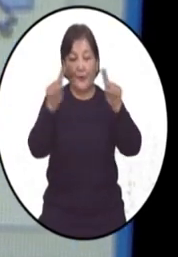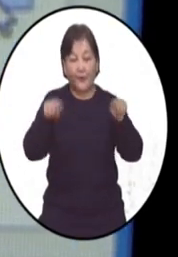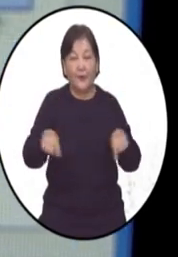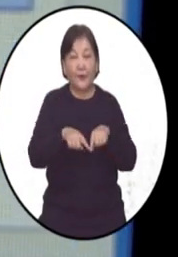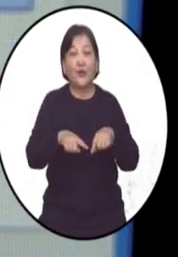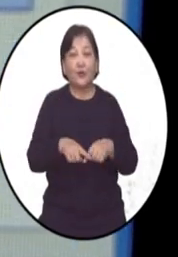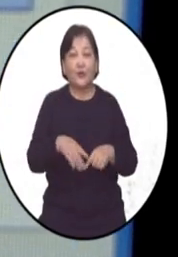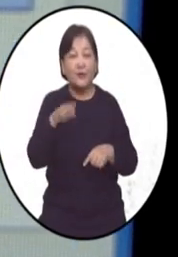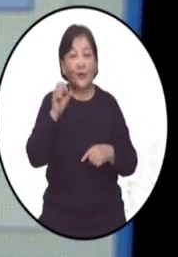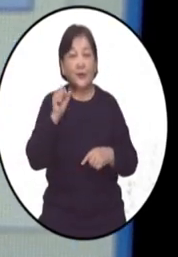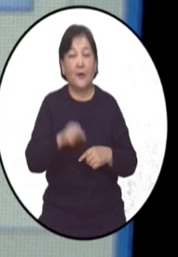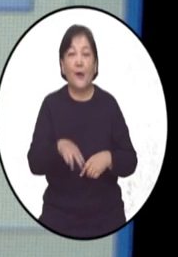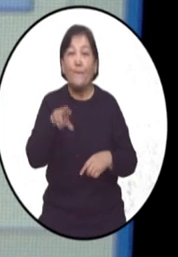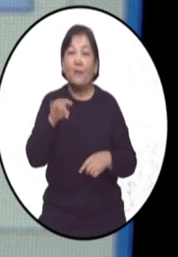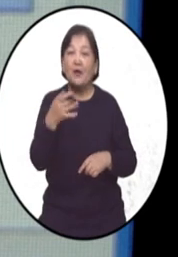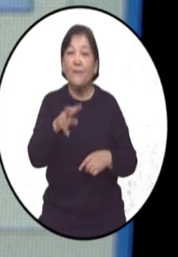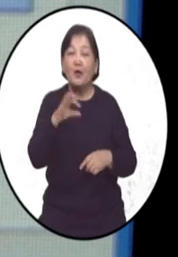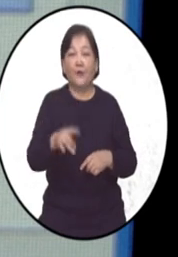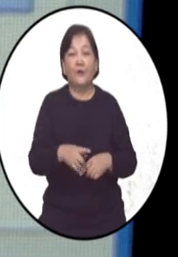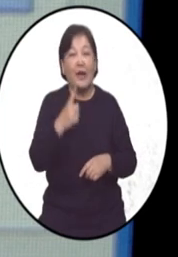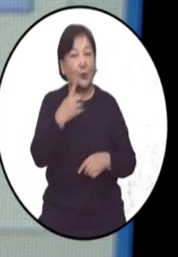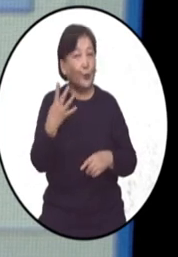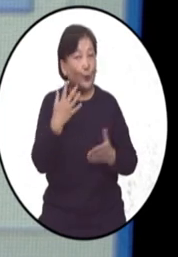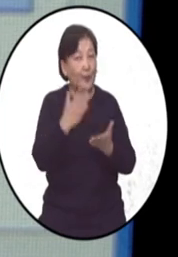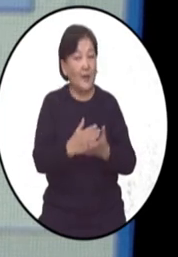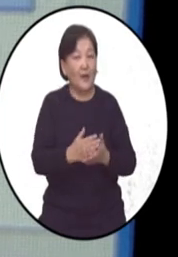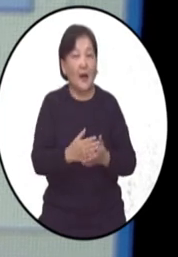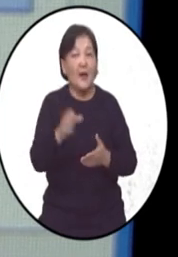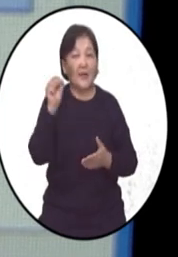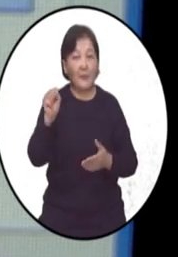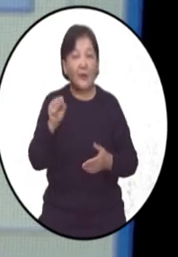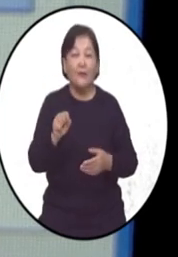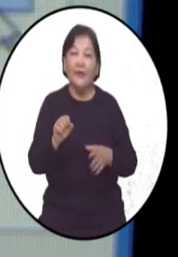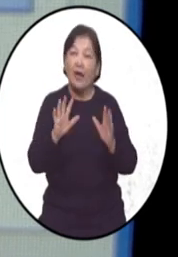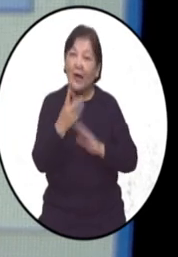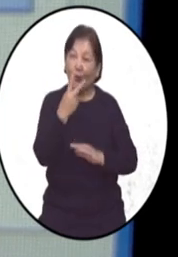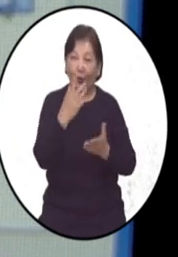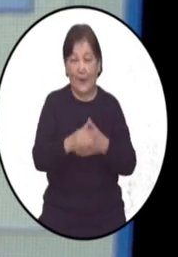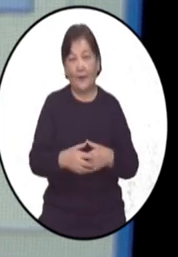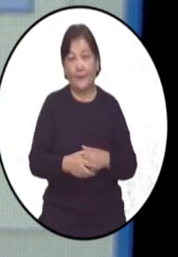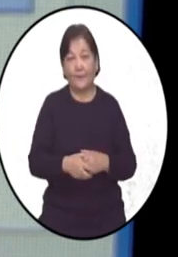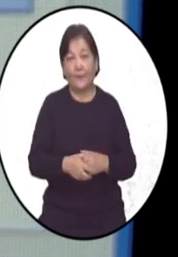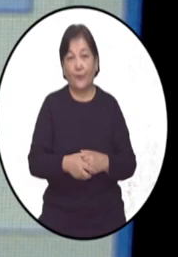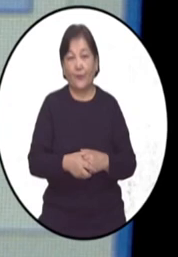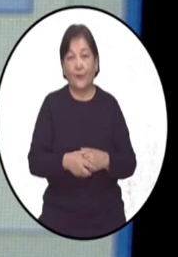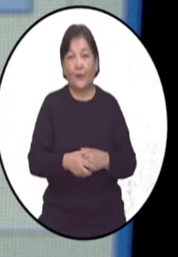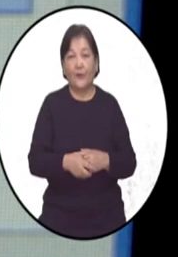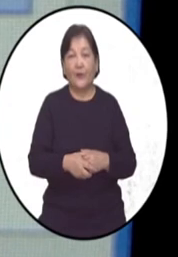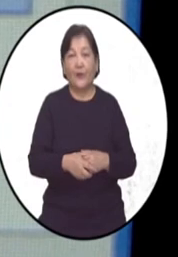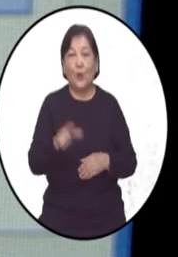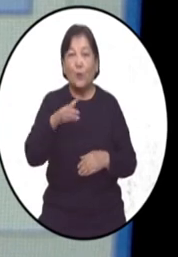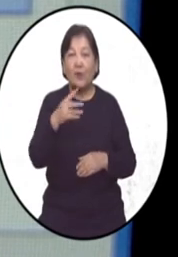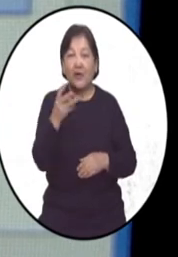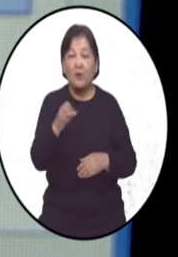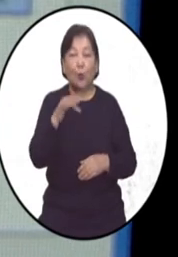тэгш өнцгтийн периметр нь бол 14, талбай нь 12 гэж. За периметр нь бол хүрээний урт гэж нэрлэгдэв. Хүрээний урт